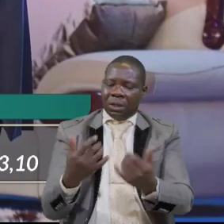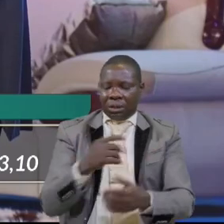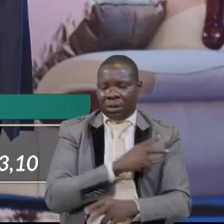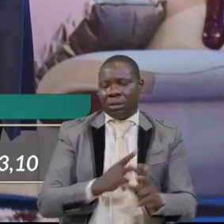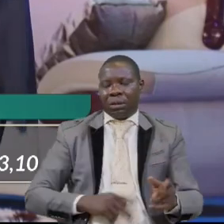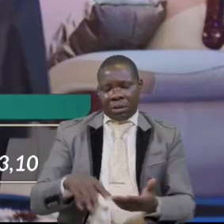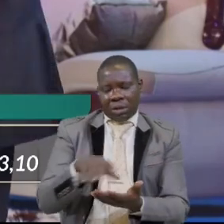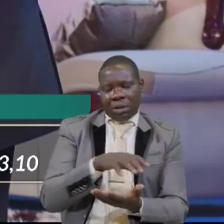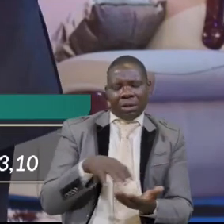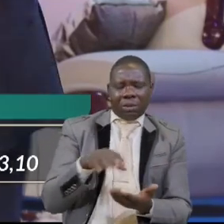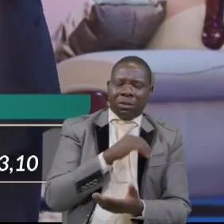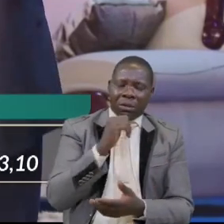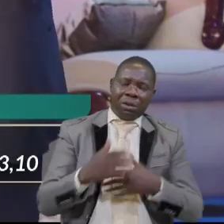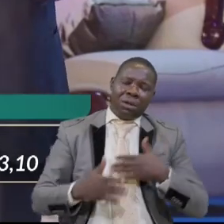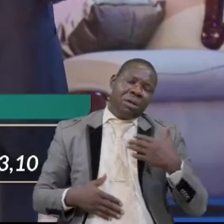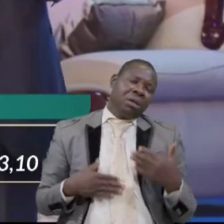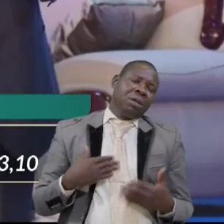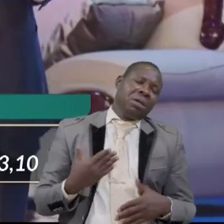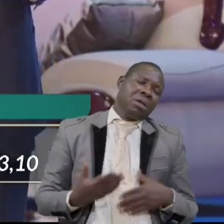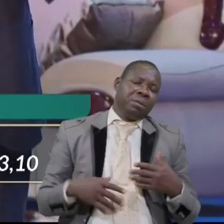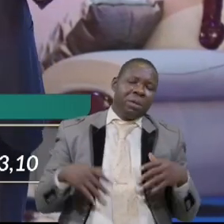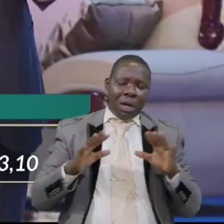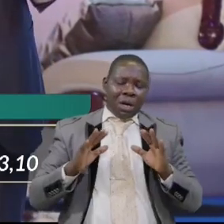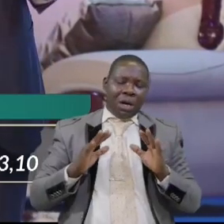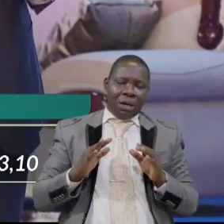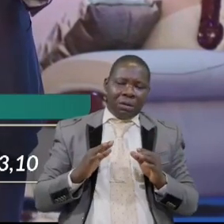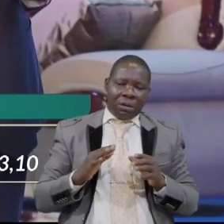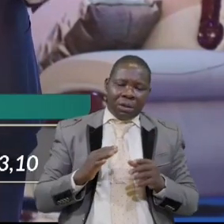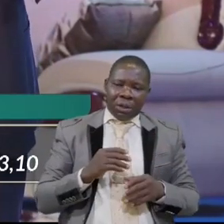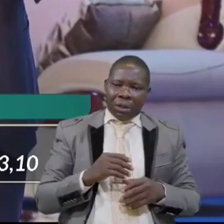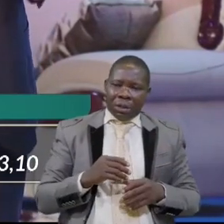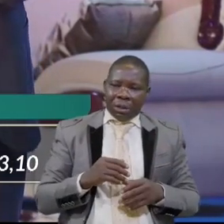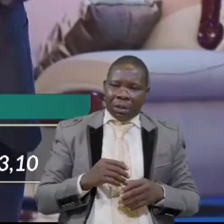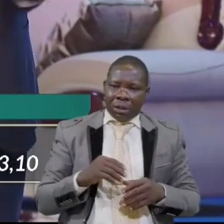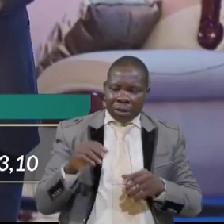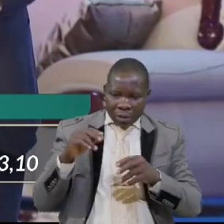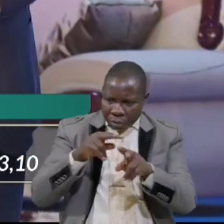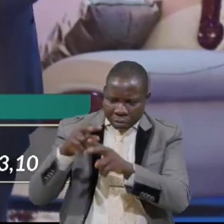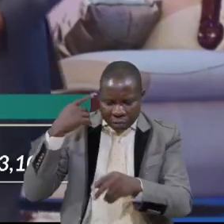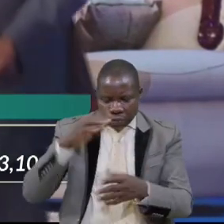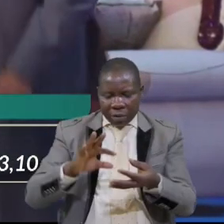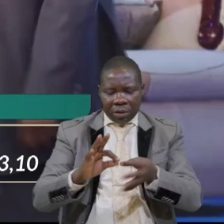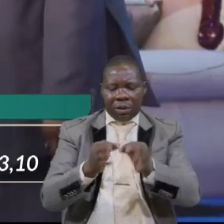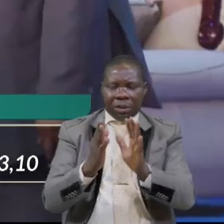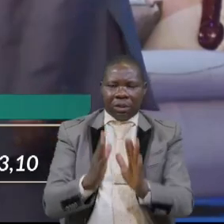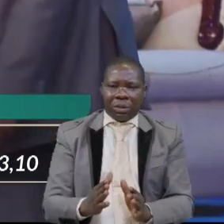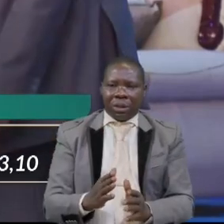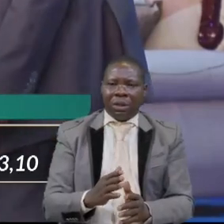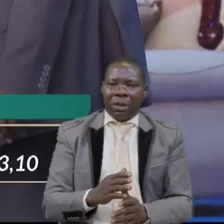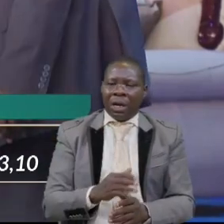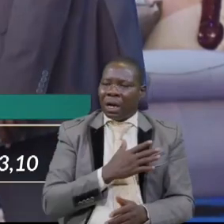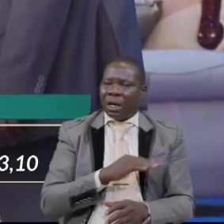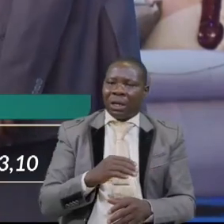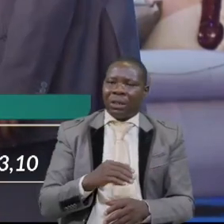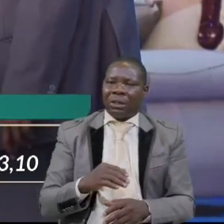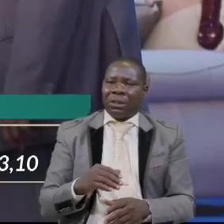est attristé, le roi est craintif. Il cherche un interprète, il n'avait même pas encore le rêve.